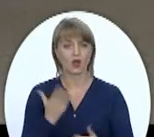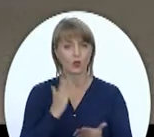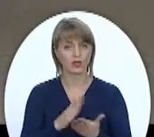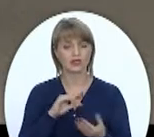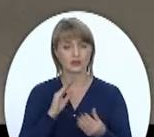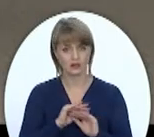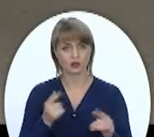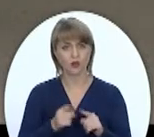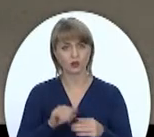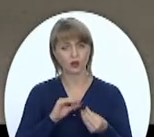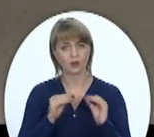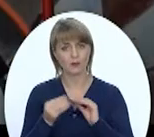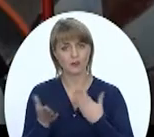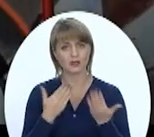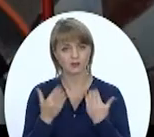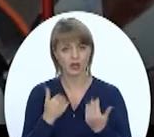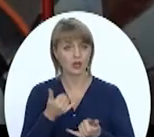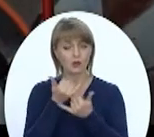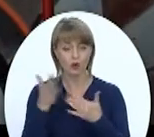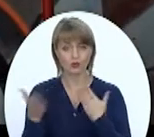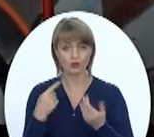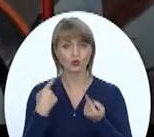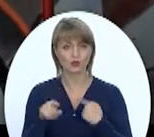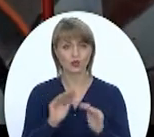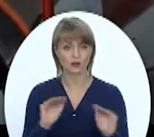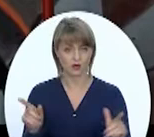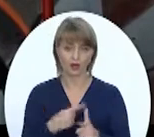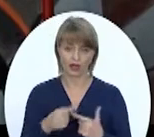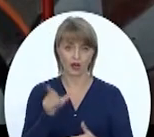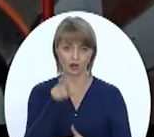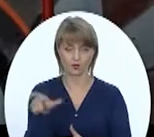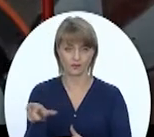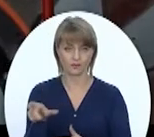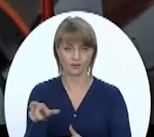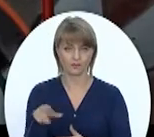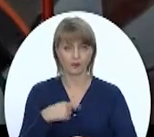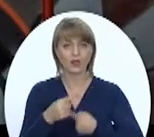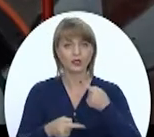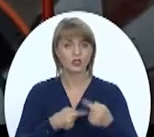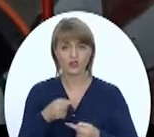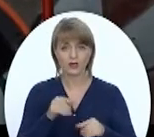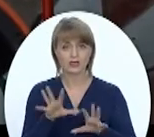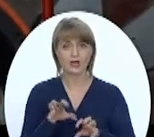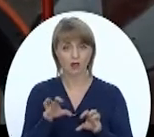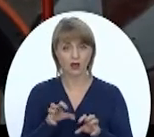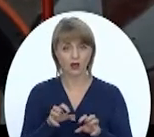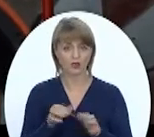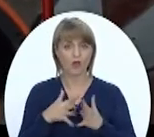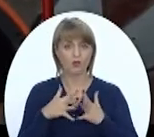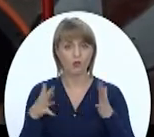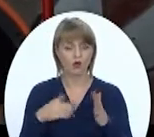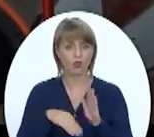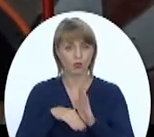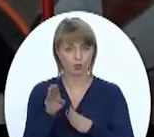проблемы с коммуникацией. И они не могут общаться с другими детьми или с другими людьми. Через собаку они более лучше идут